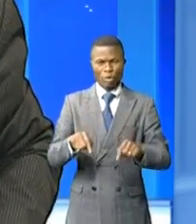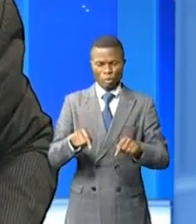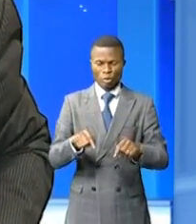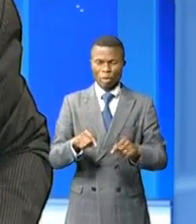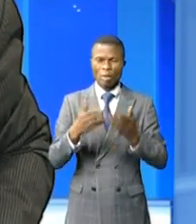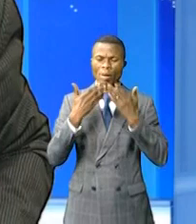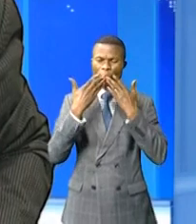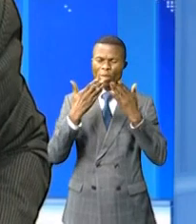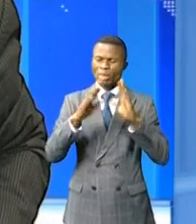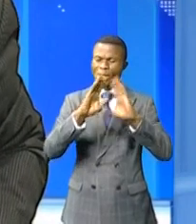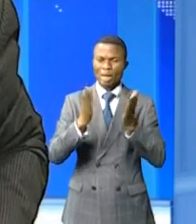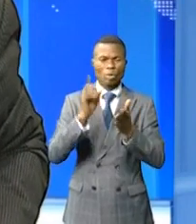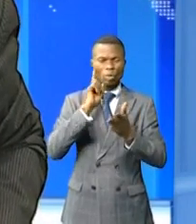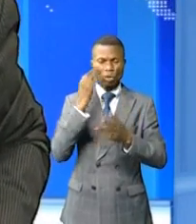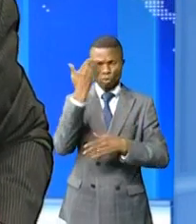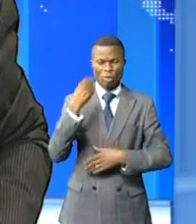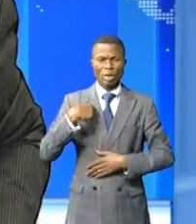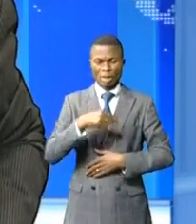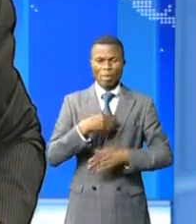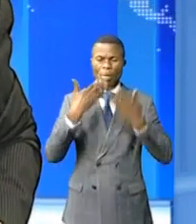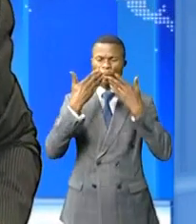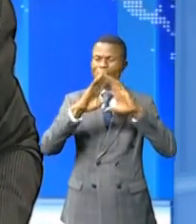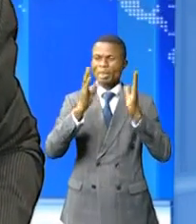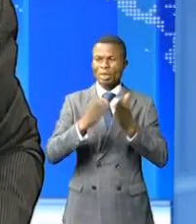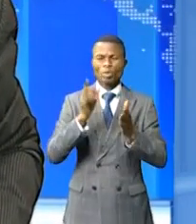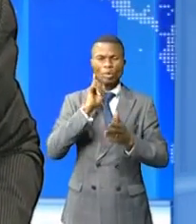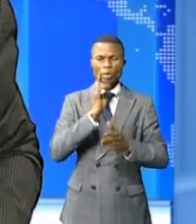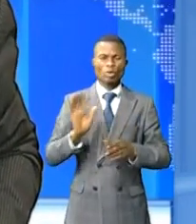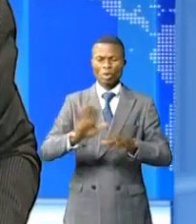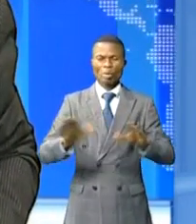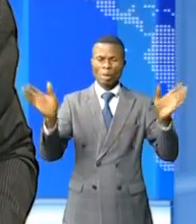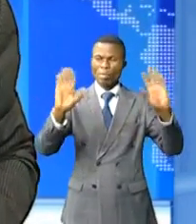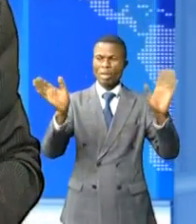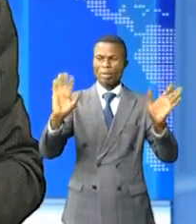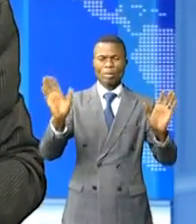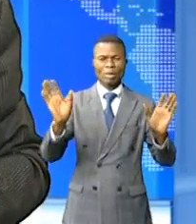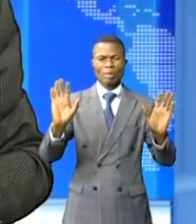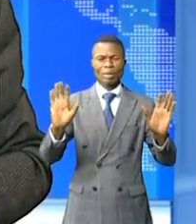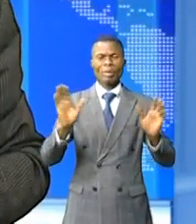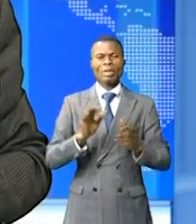Louison Moulongoy et Monique Mavungu. Merci de l'avoir suivi. À très vite. Au revoir.